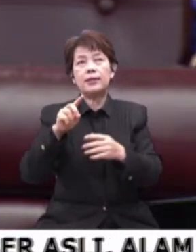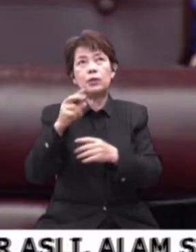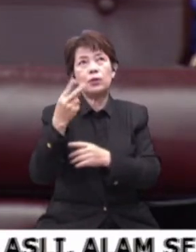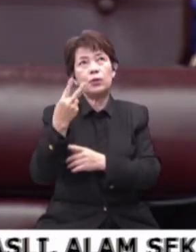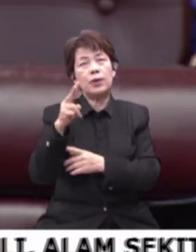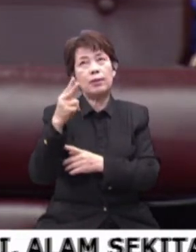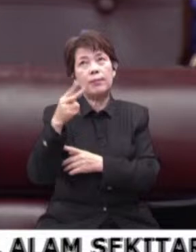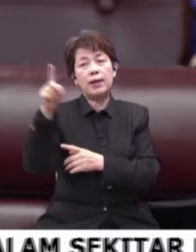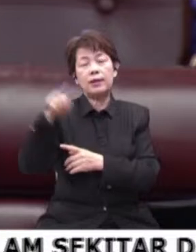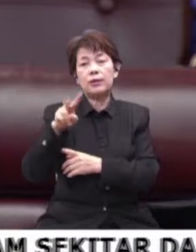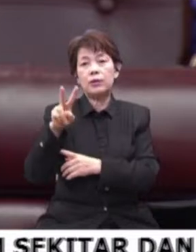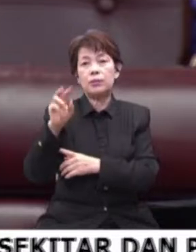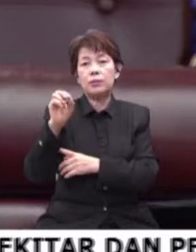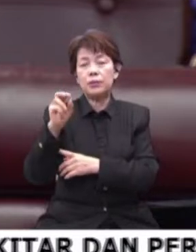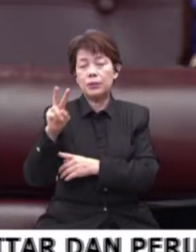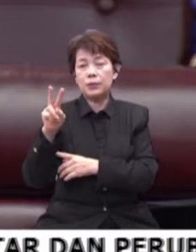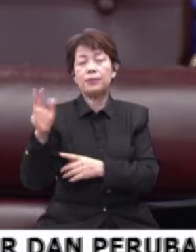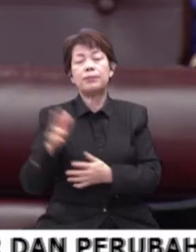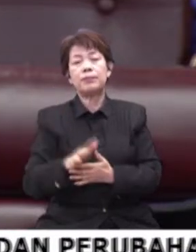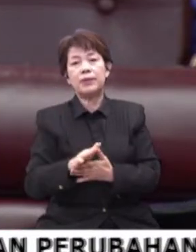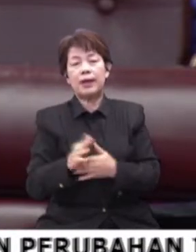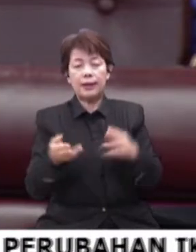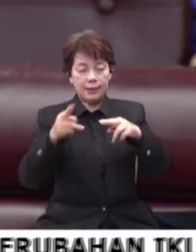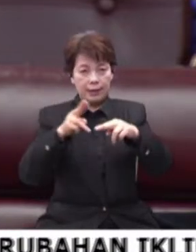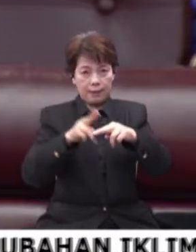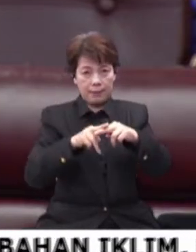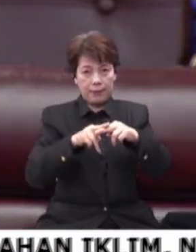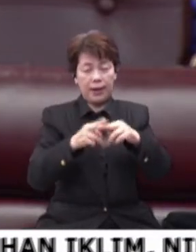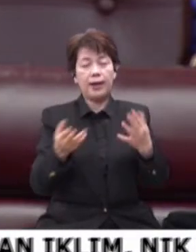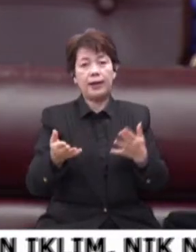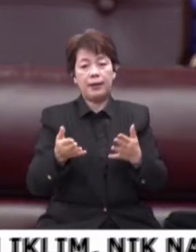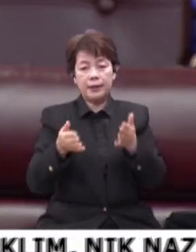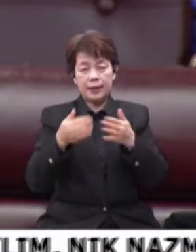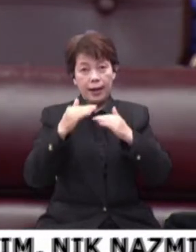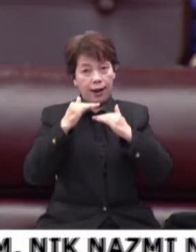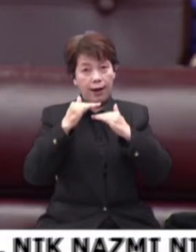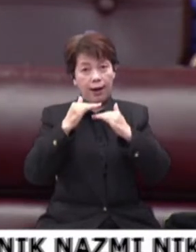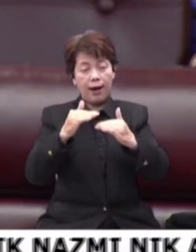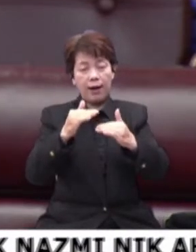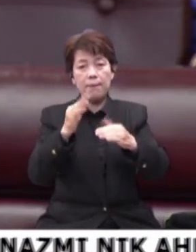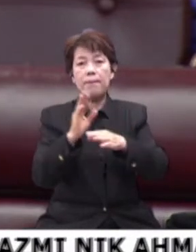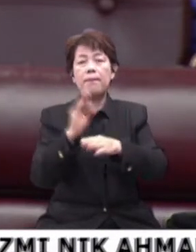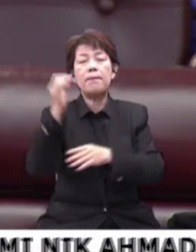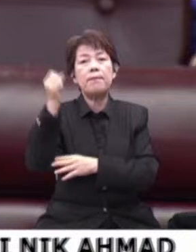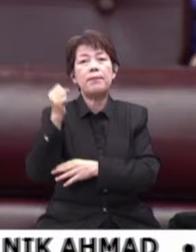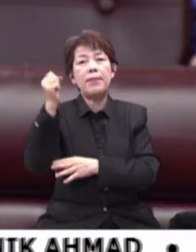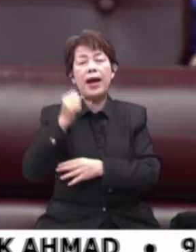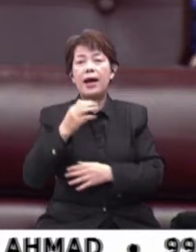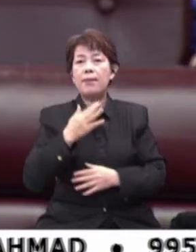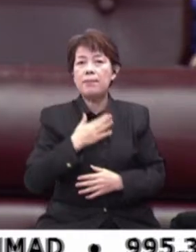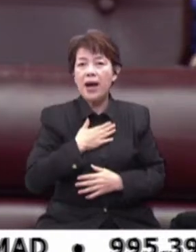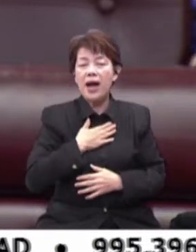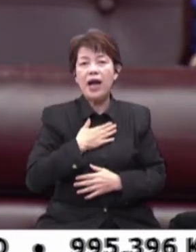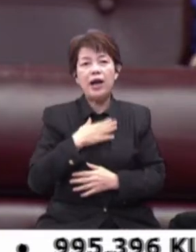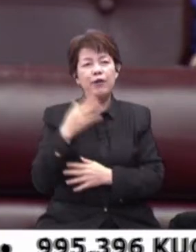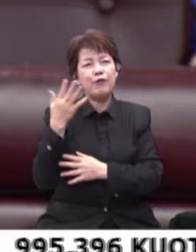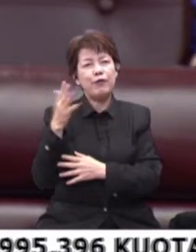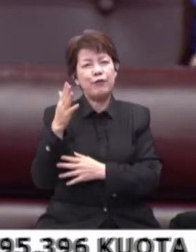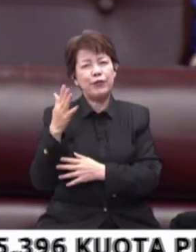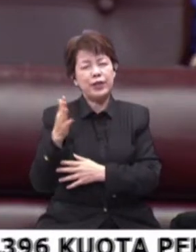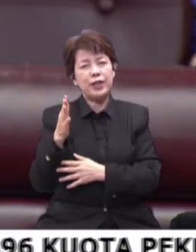antara pas perjalanan tanpa hati yang sedang dilaksanakan kerjaan adalah satu my fifty